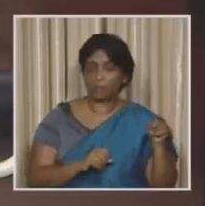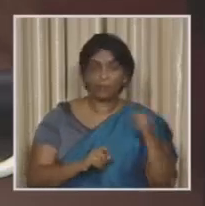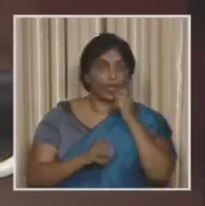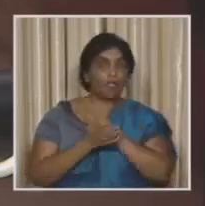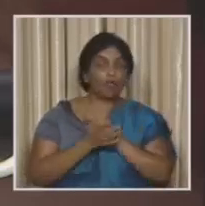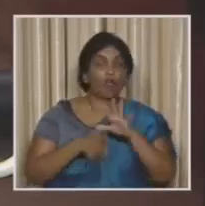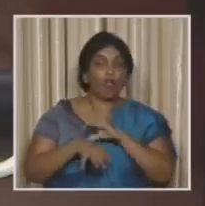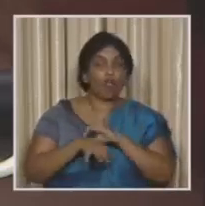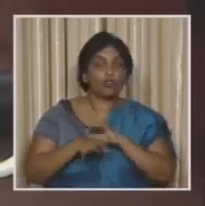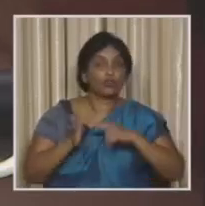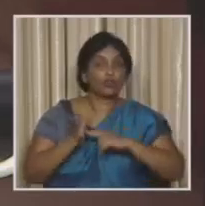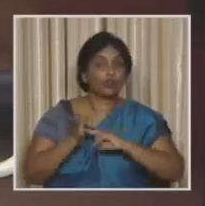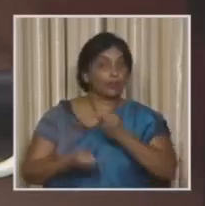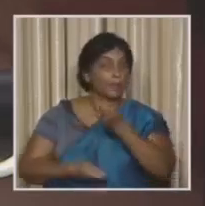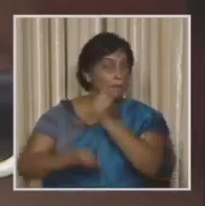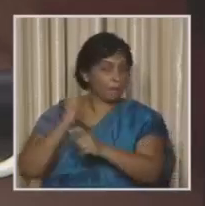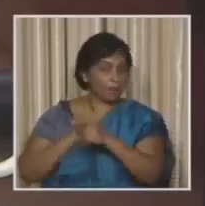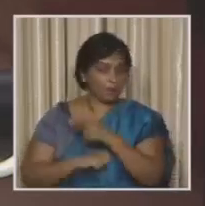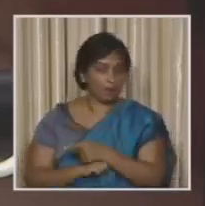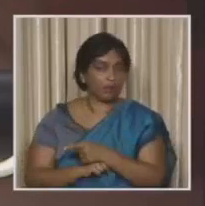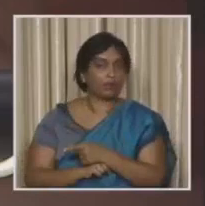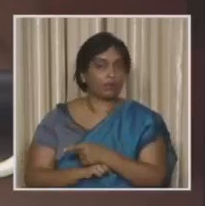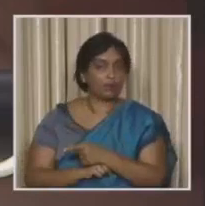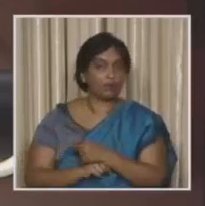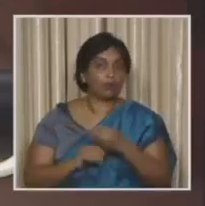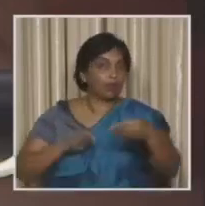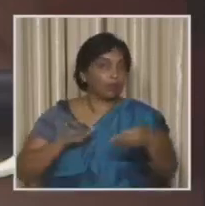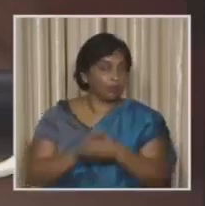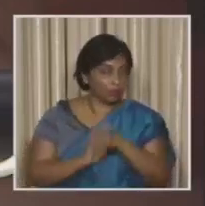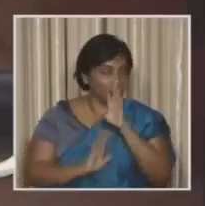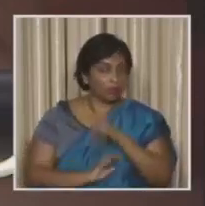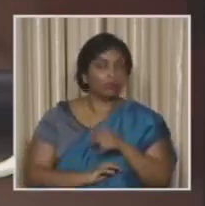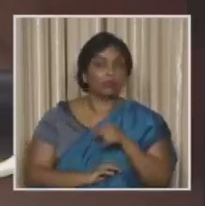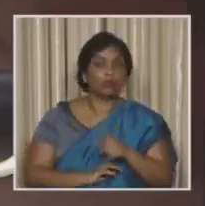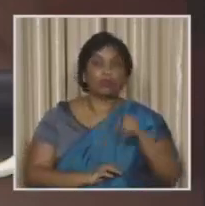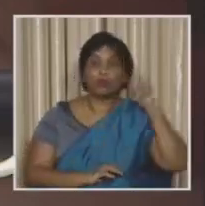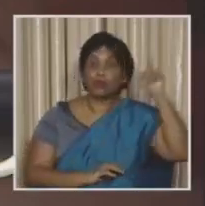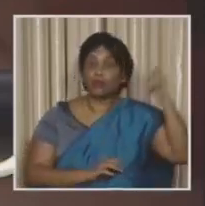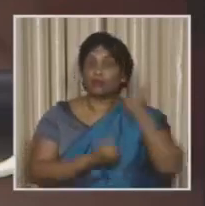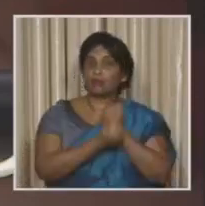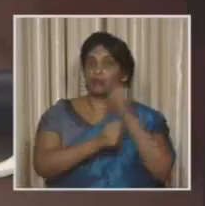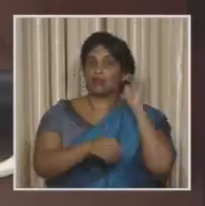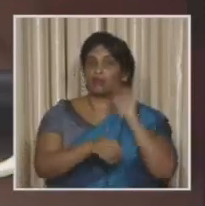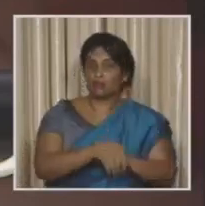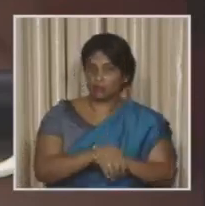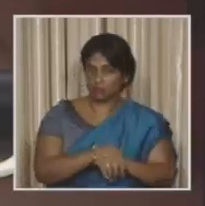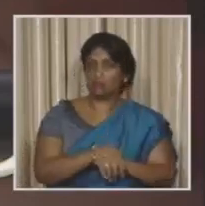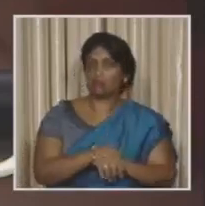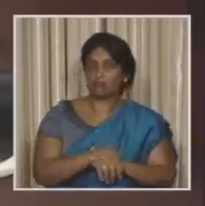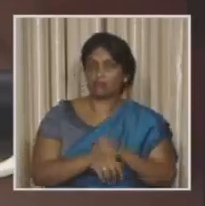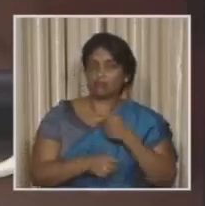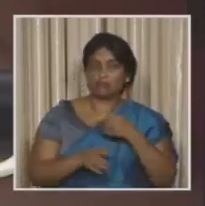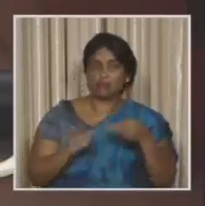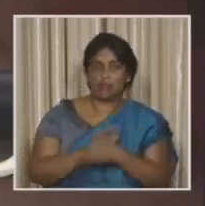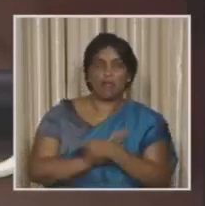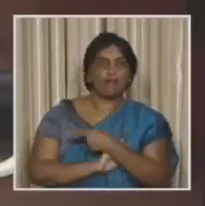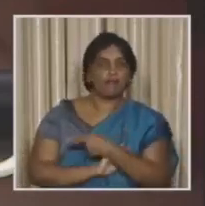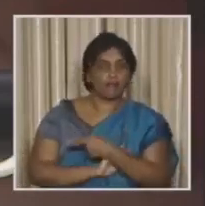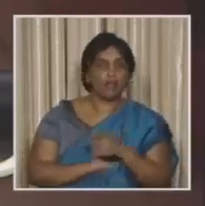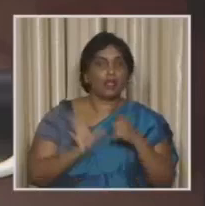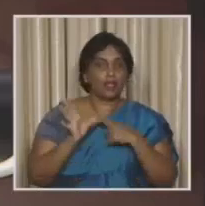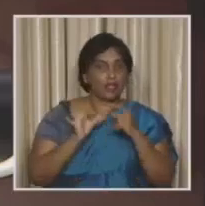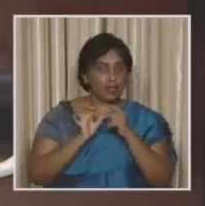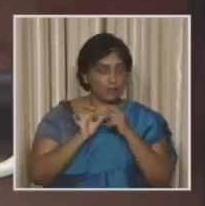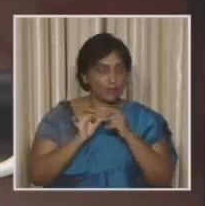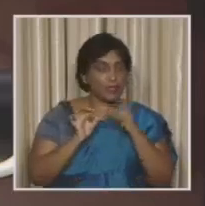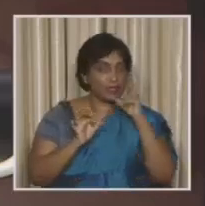හම්බන්තොට රෝලේ උපකරණ මිල දී ගැනීමදී පගා ගැව්වවට එහෙ යත්තණු කොට ගත්ත පගා ගෞතුහායි මෙහි ඉන්නෝ එනම් ABC මාධ්‍ය